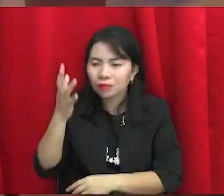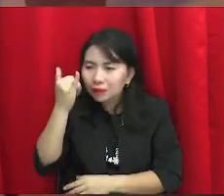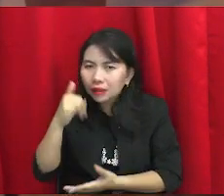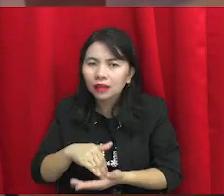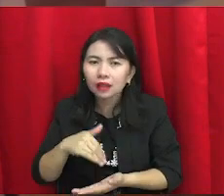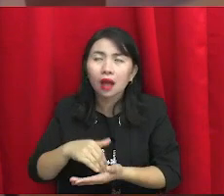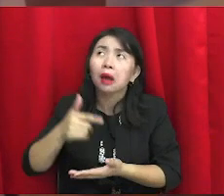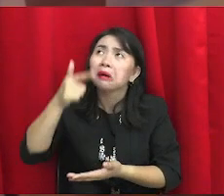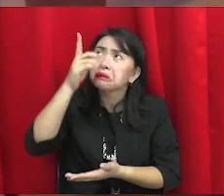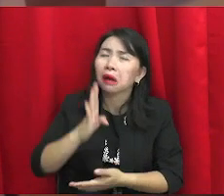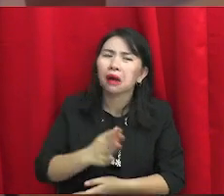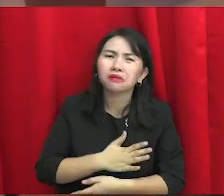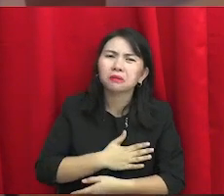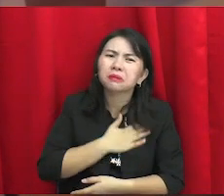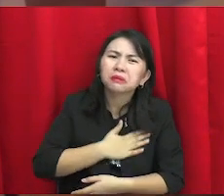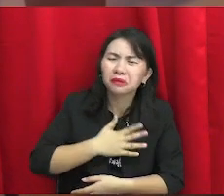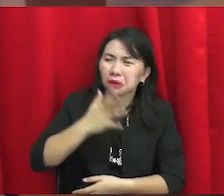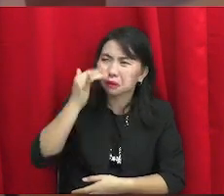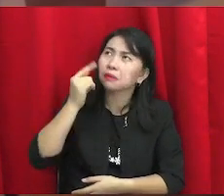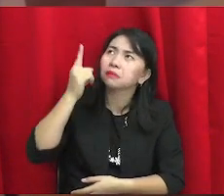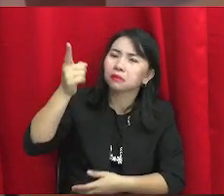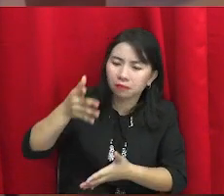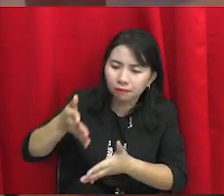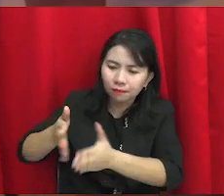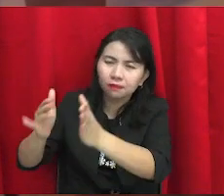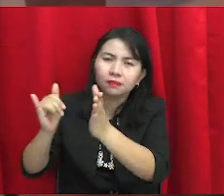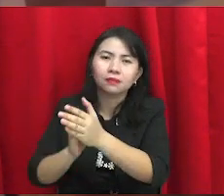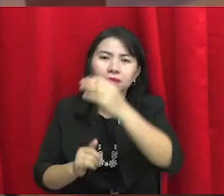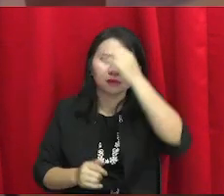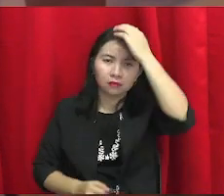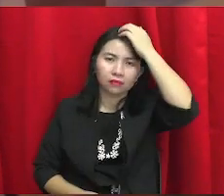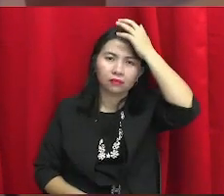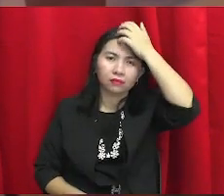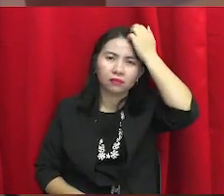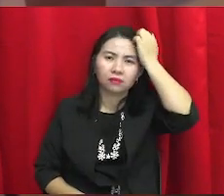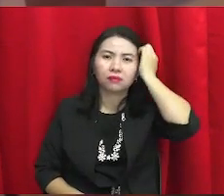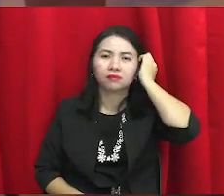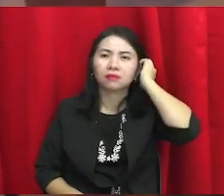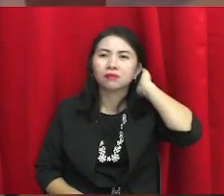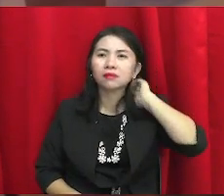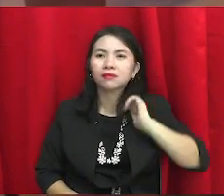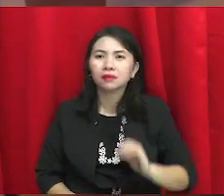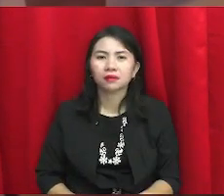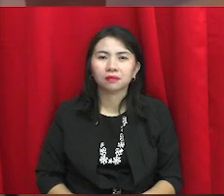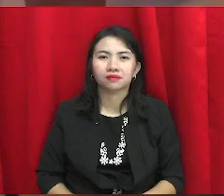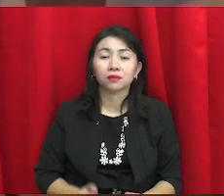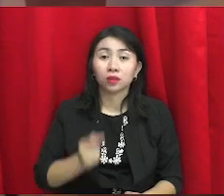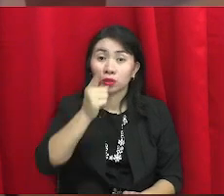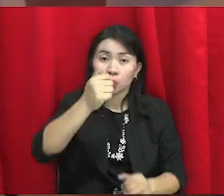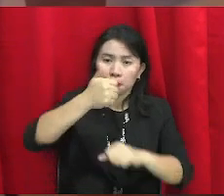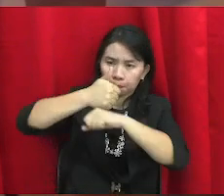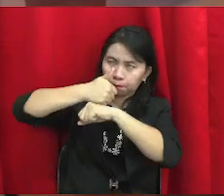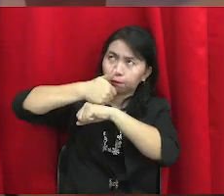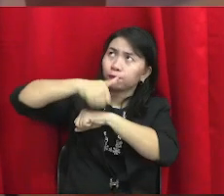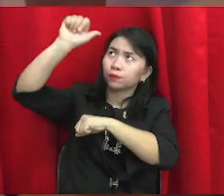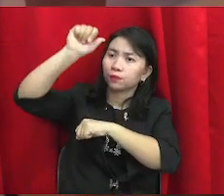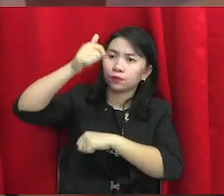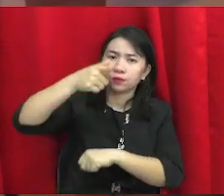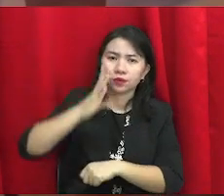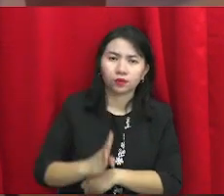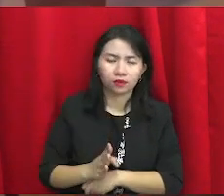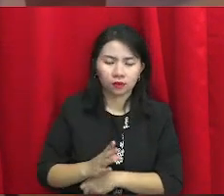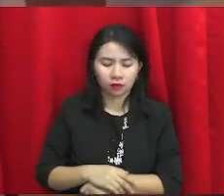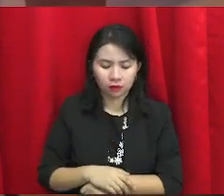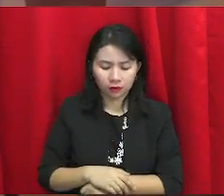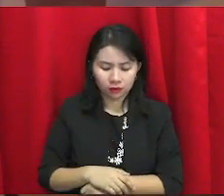naman pinahintulutan to? Sino ba? Ito, minsan nakakatawa lang eh. Ayaw Diyos pa sinisi. Oo eh. Minsan ka na nang bagsak, parang Diyos